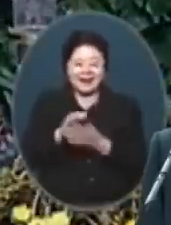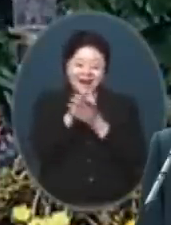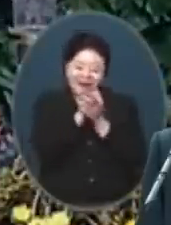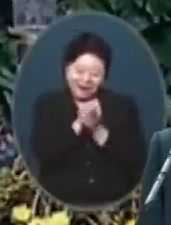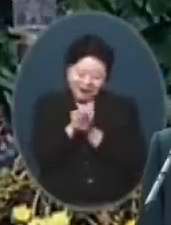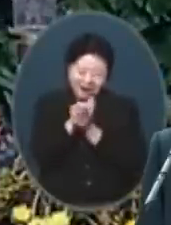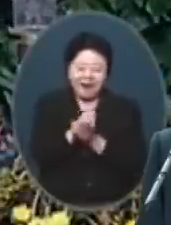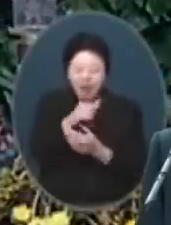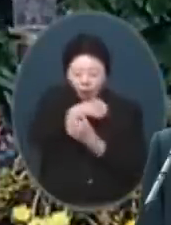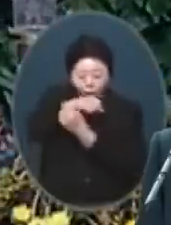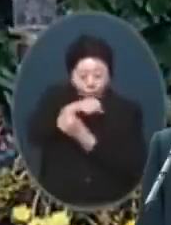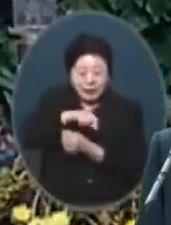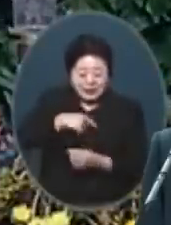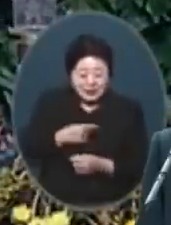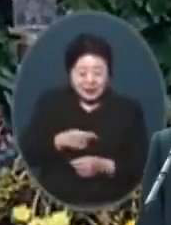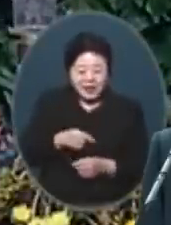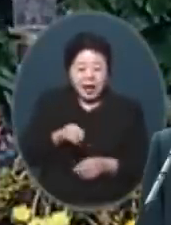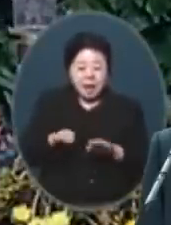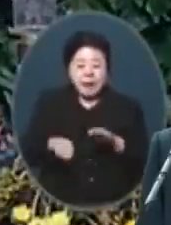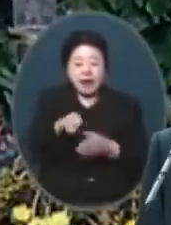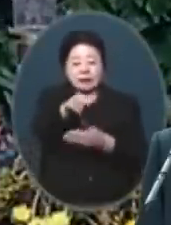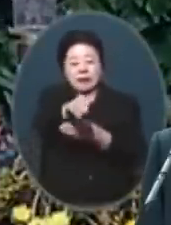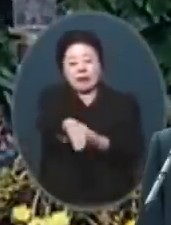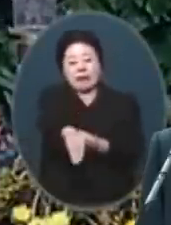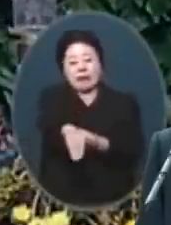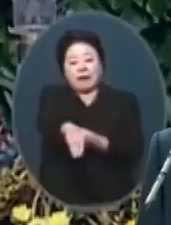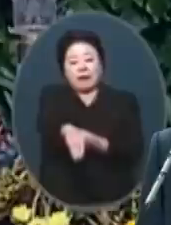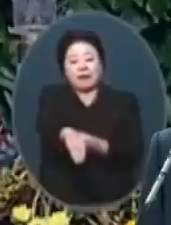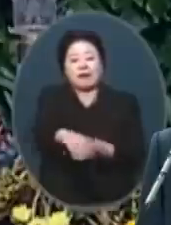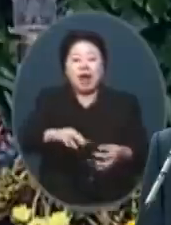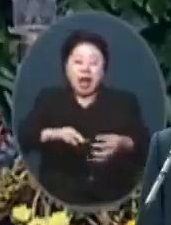코끼리가 스스로 앞발을 올려놓고